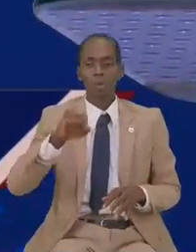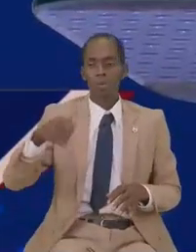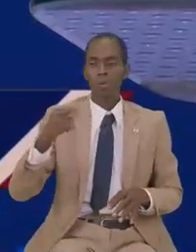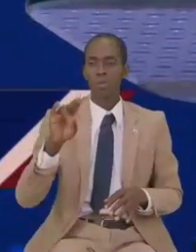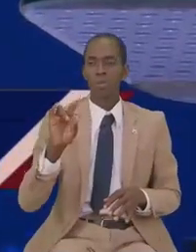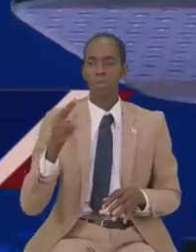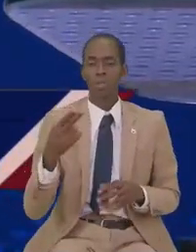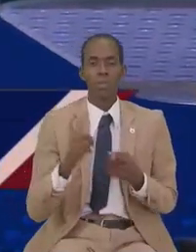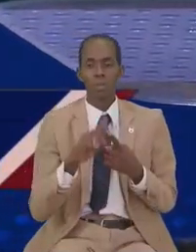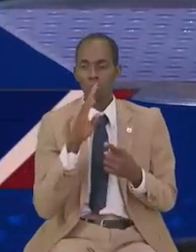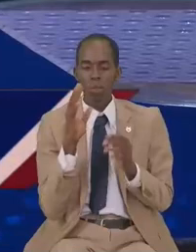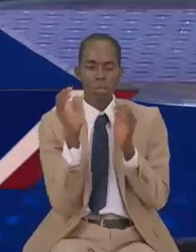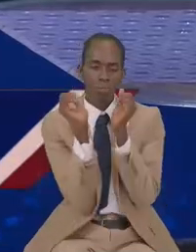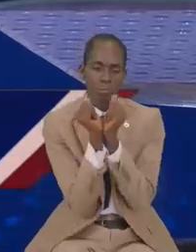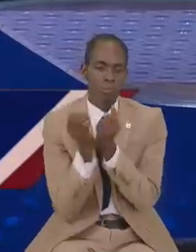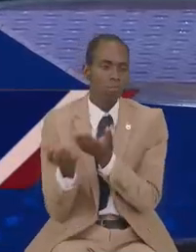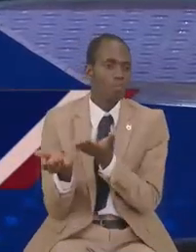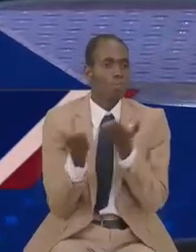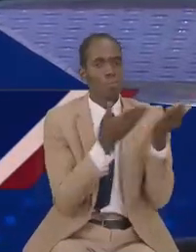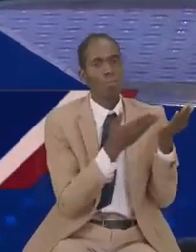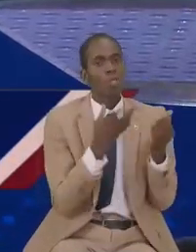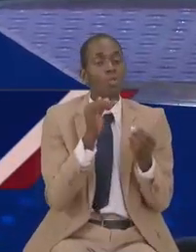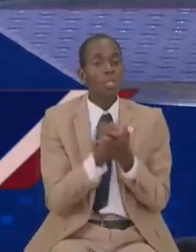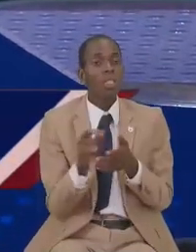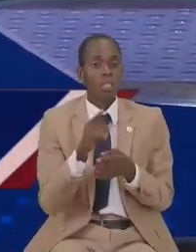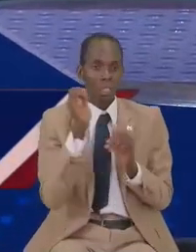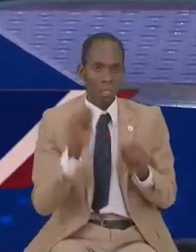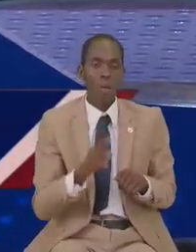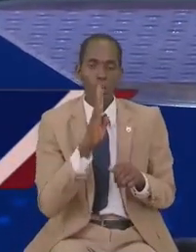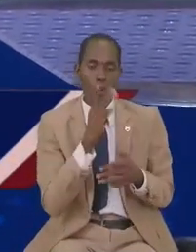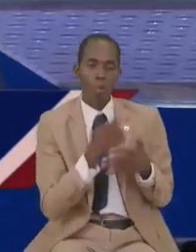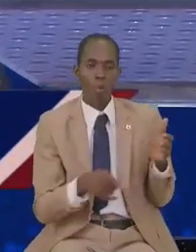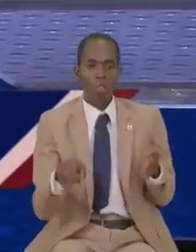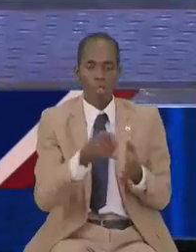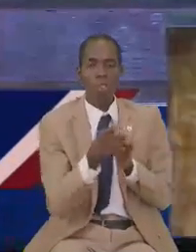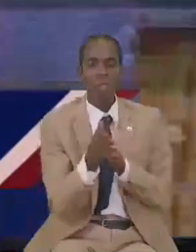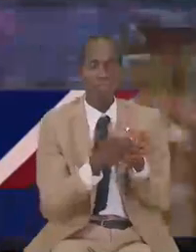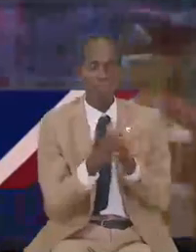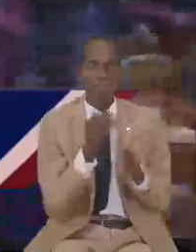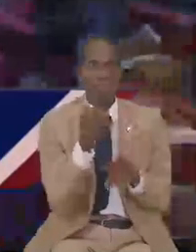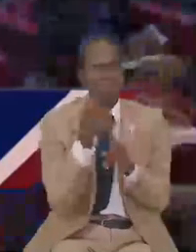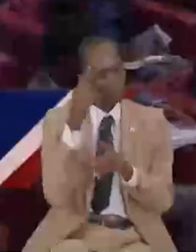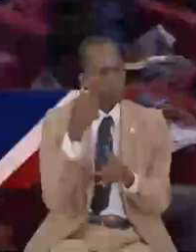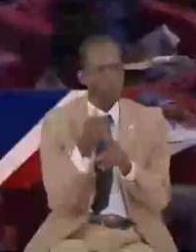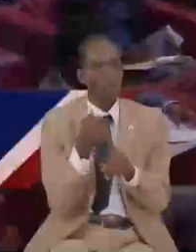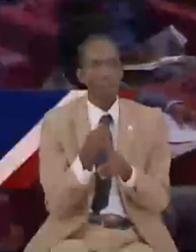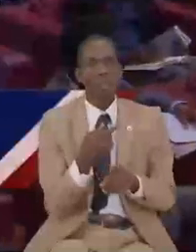à être emportés à Babylone pour qu'ils soient corrompus. Verset